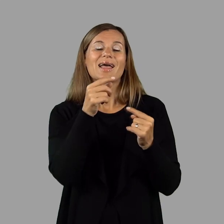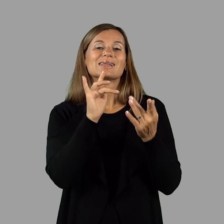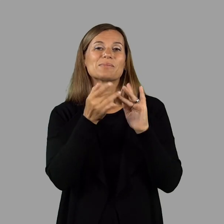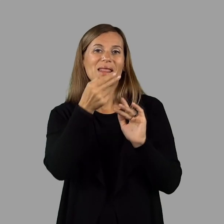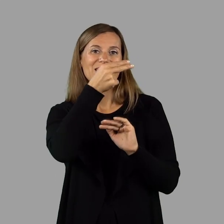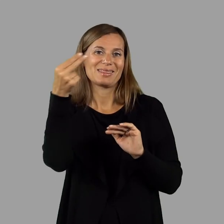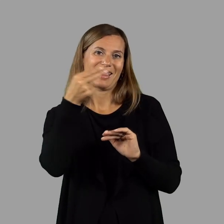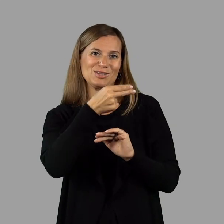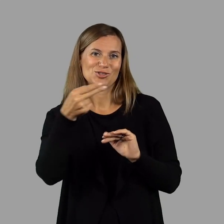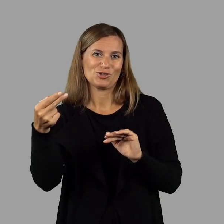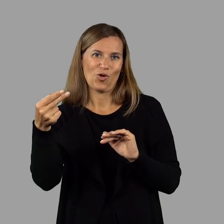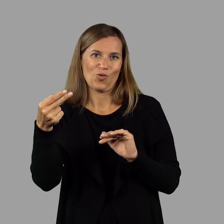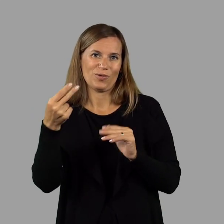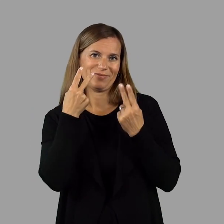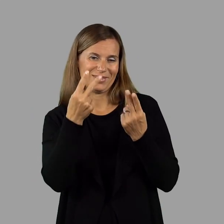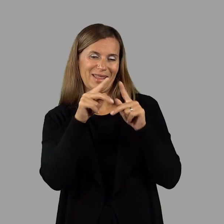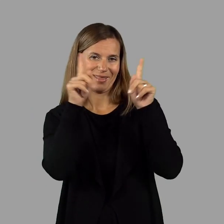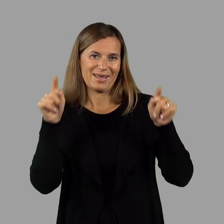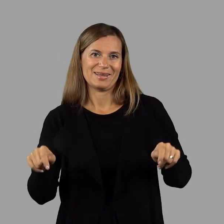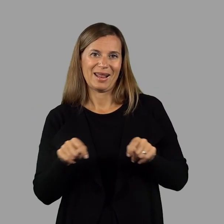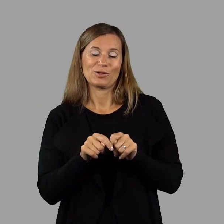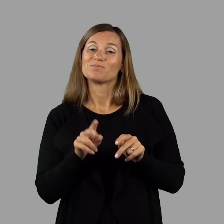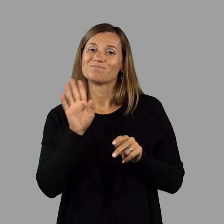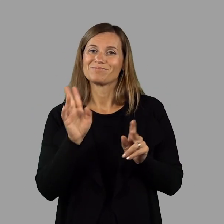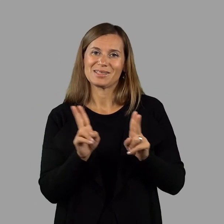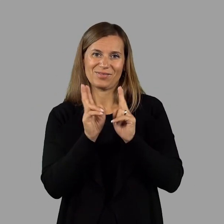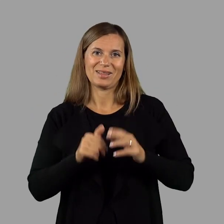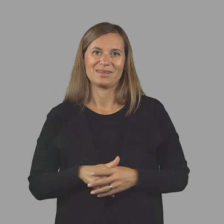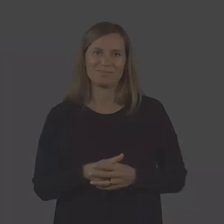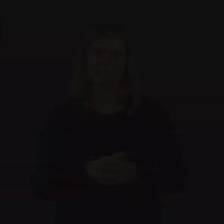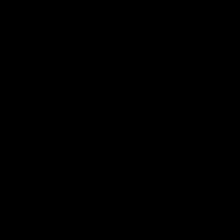ta dva spletna naslova, ki ju tukaj vidite. Nasvidenje.